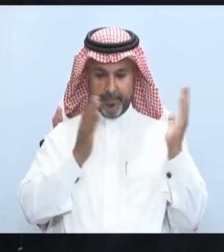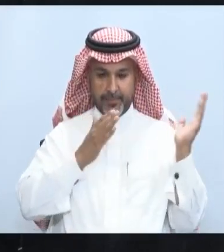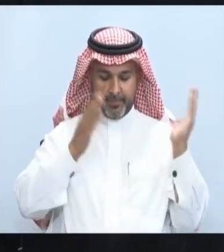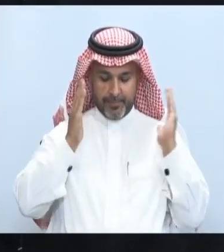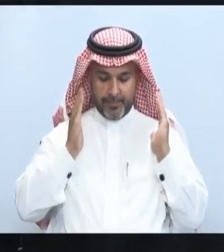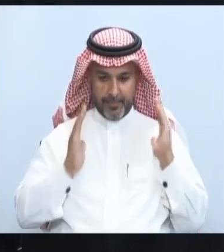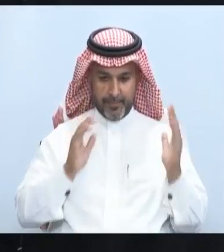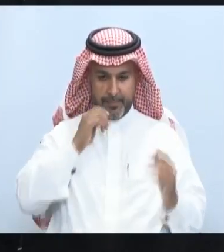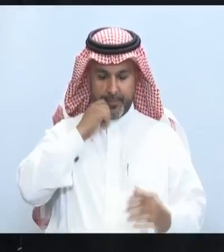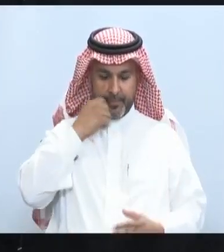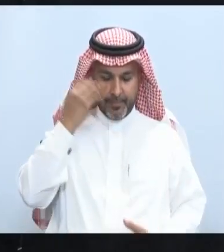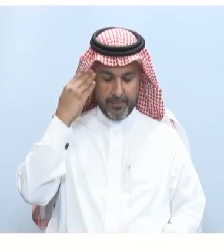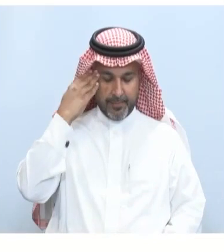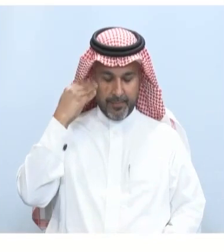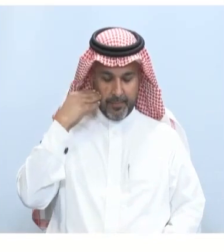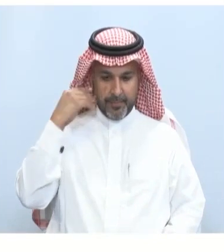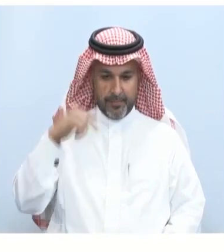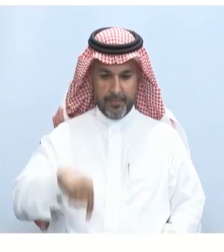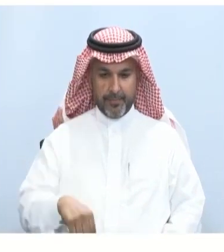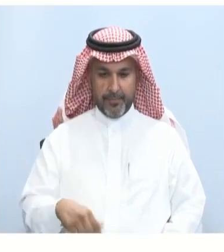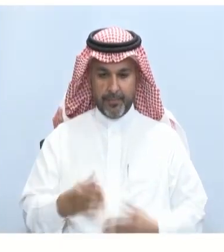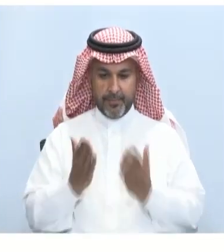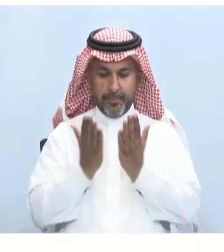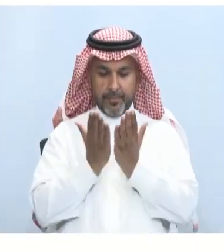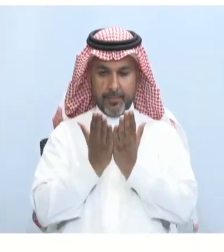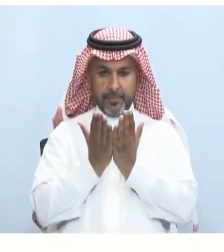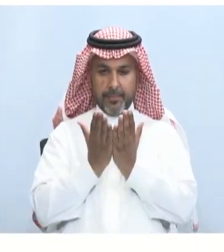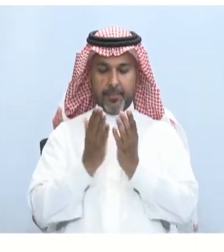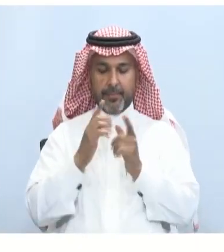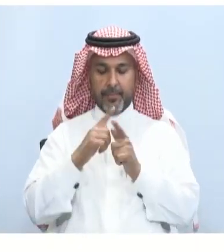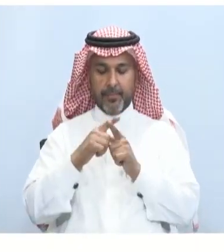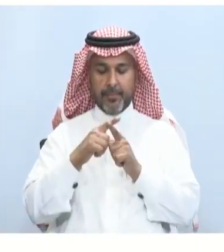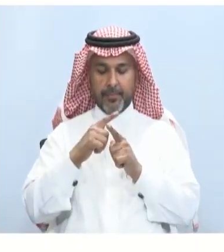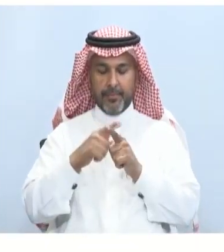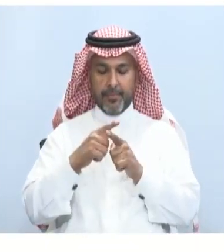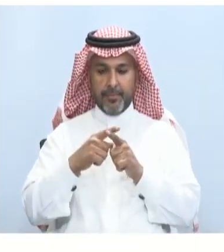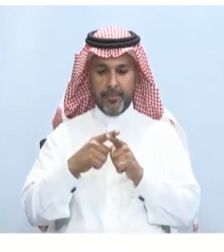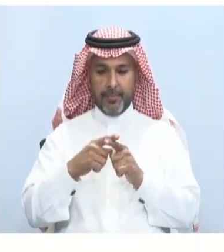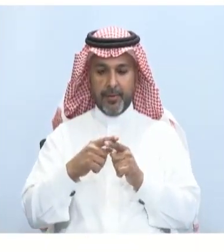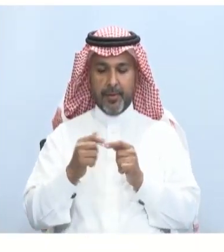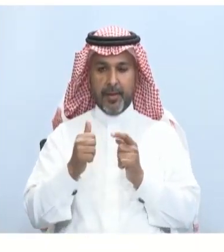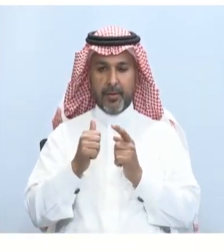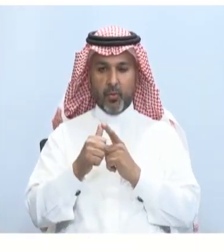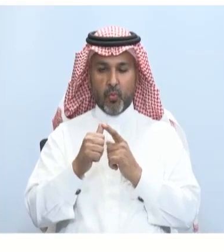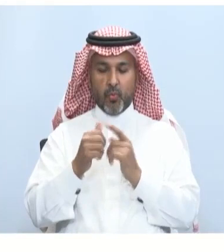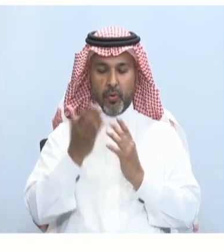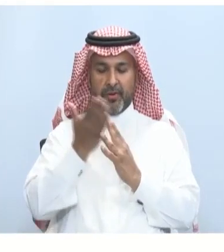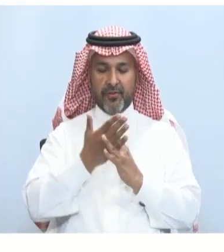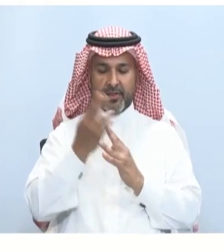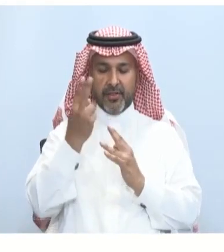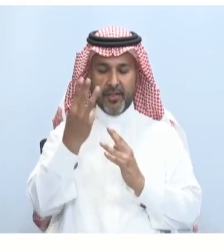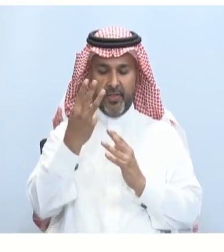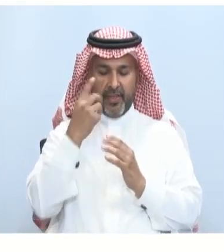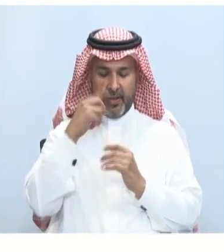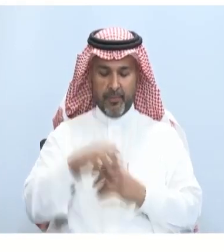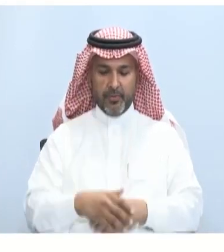وسهلا اعزائي الطلاب عزيزاتي الطالبات اليوم ان شاء الله باذن الله سنبدا في اول درس في الفصل الثالث